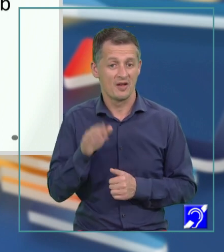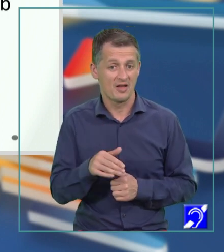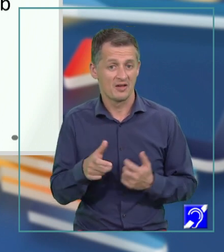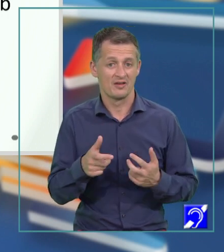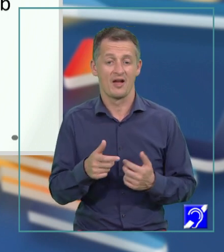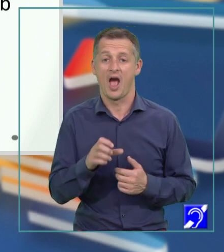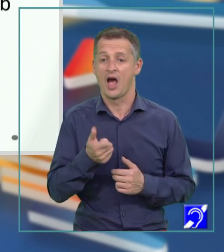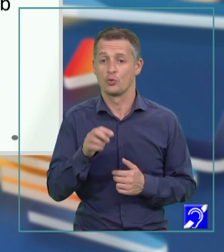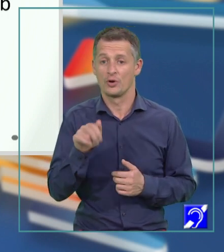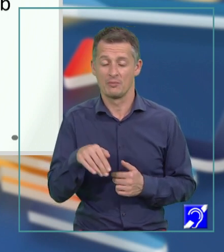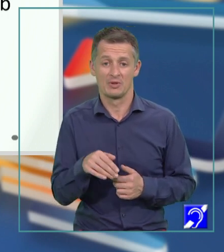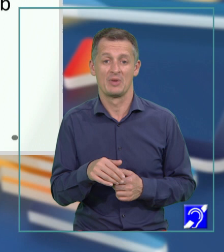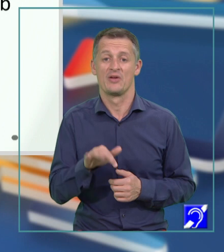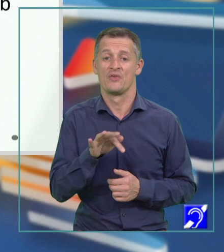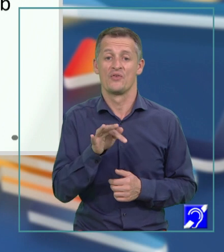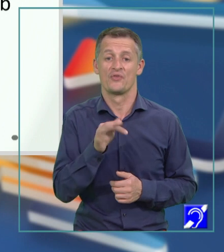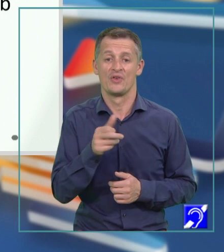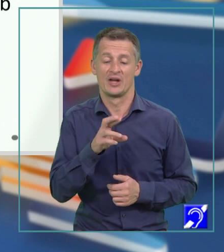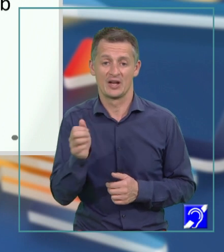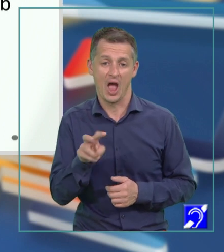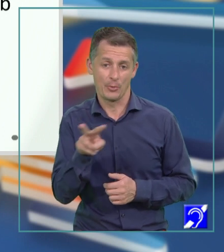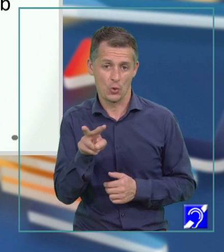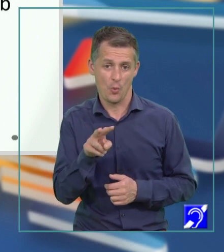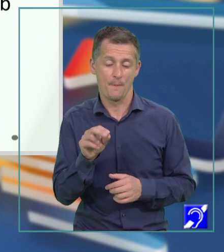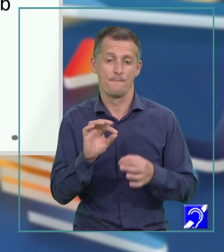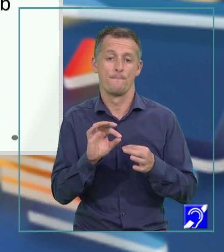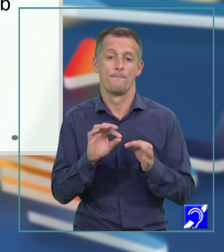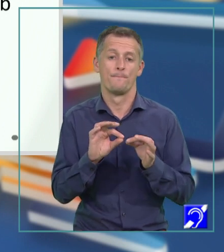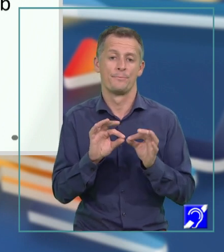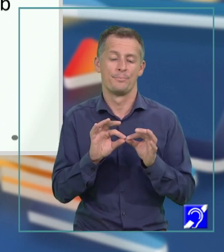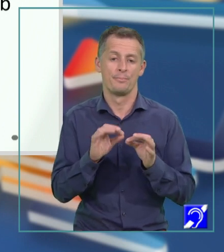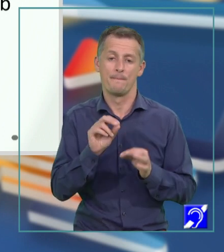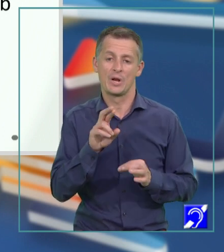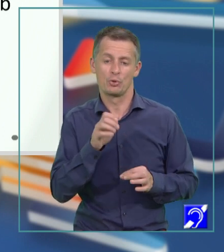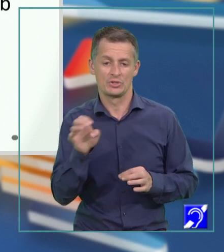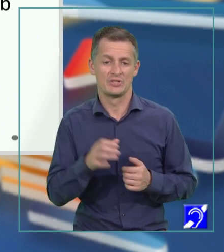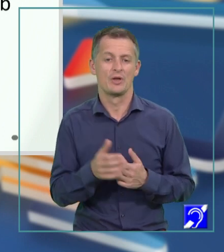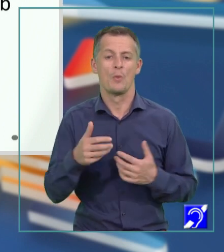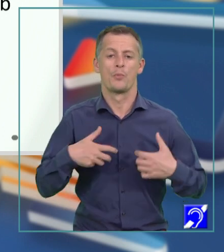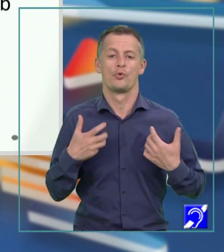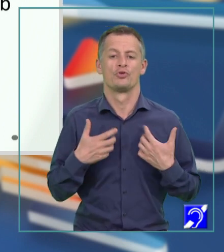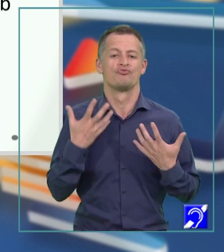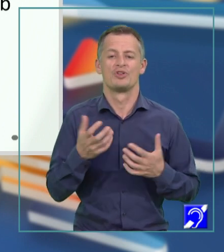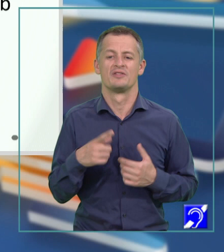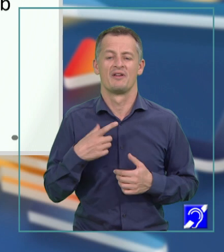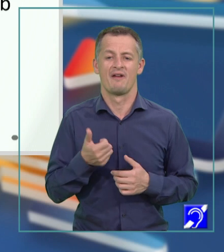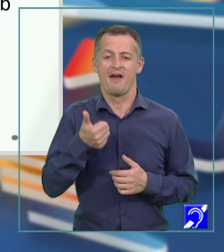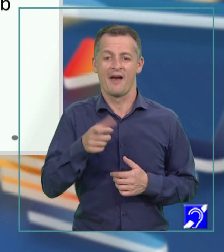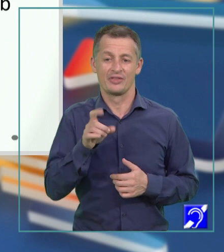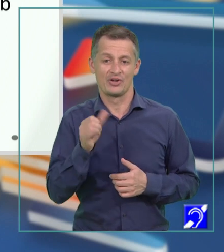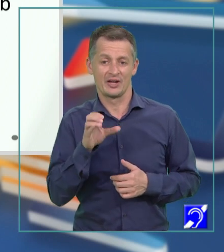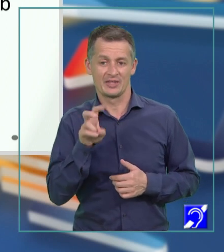fără. Ambele sunt prepoziții. Bucuros. Ce este bucuros ca parte de vorbire? Este un adjectiv. Care ar